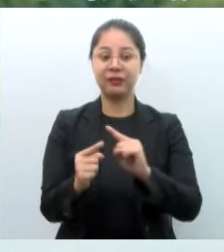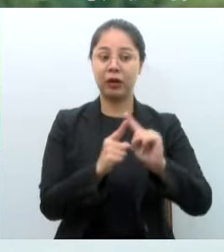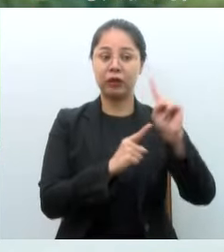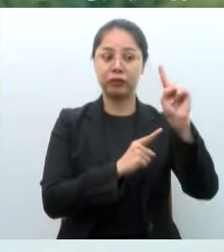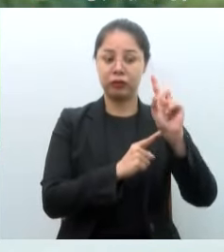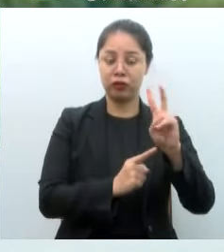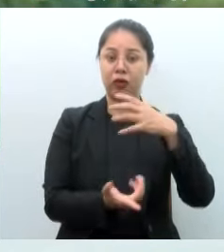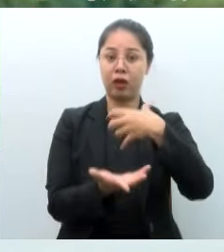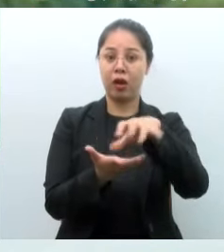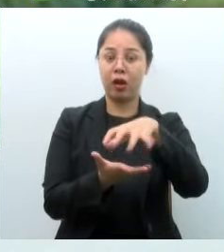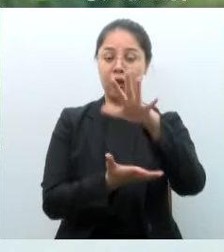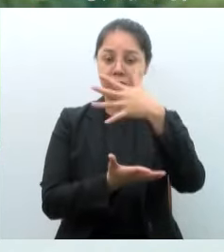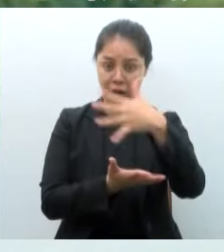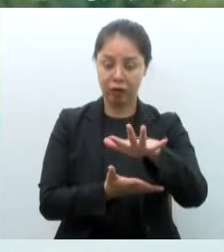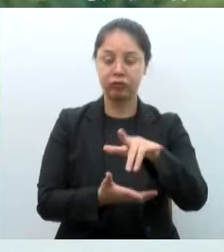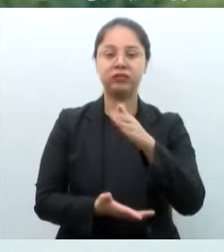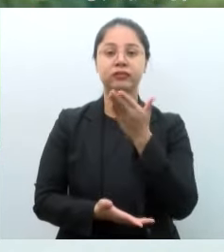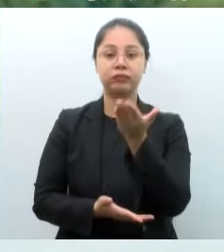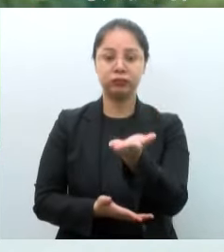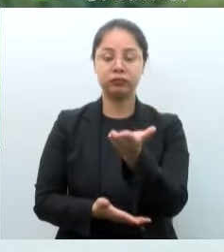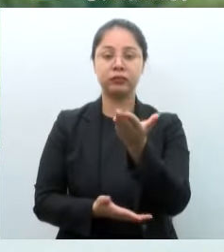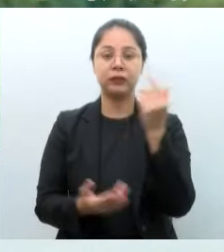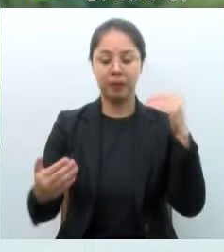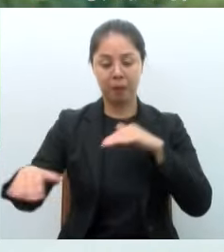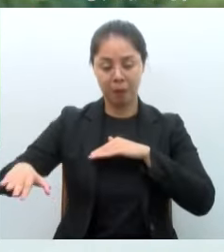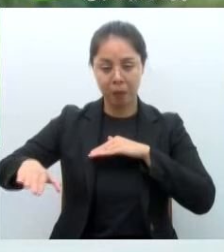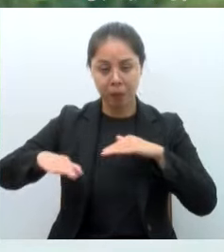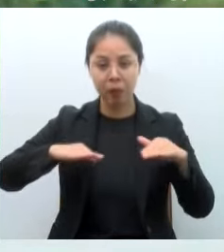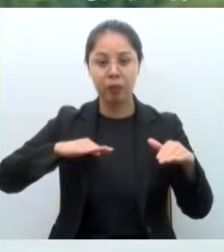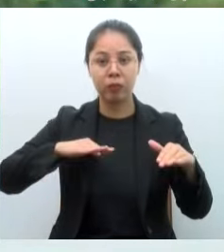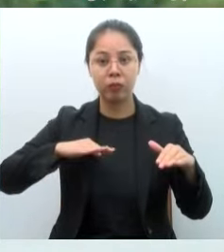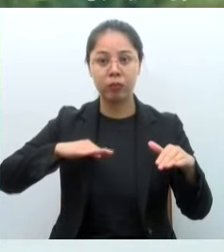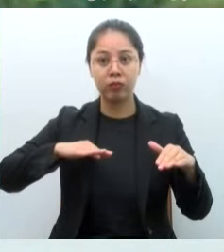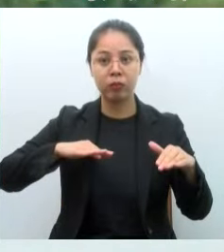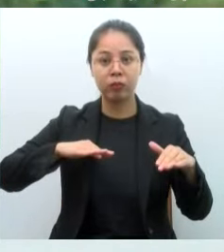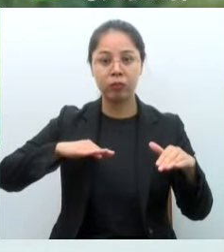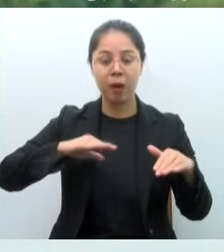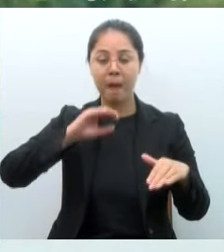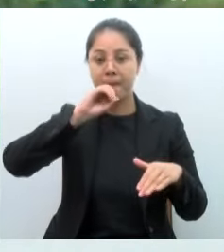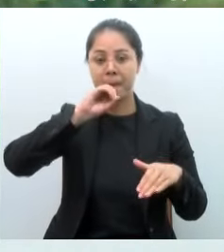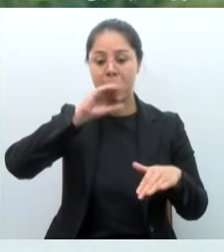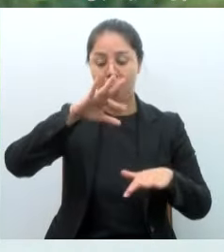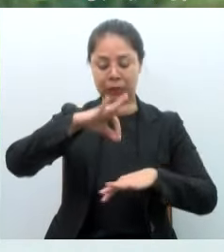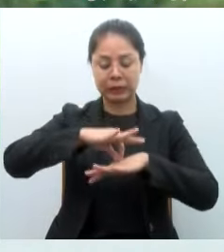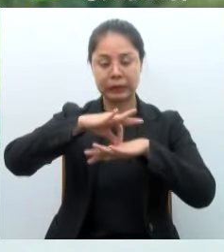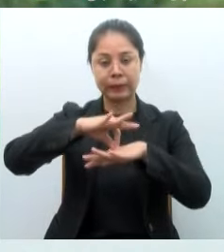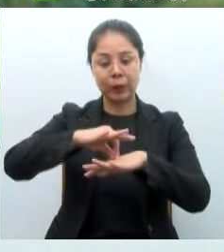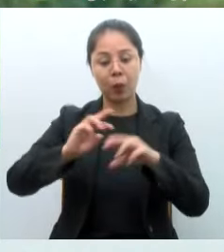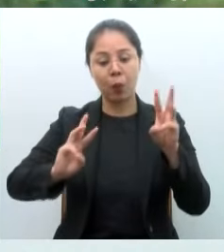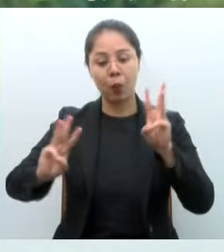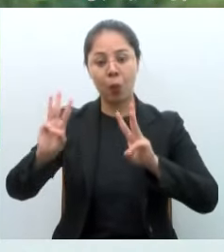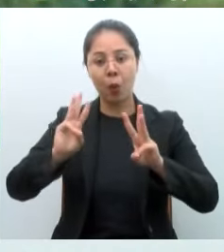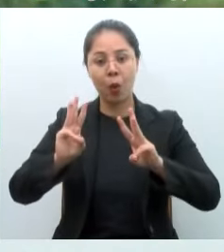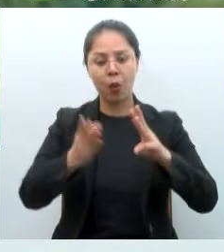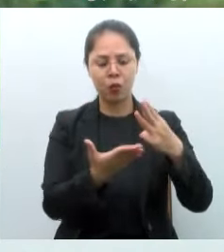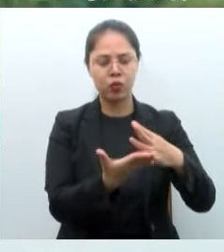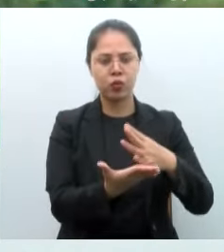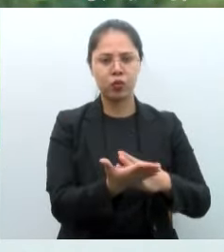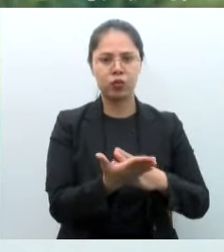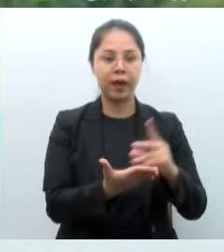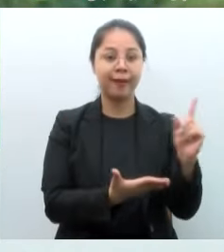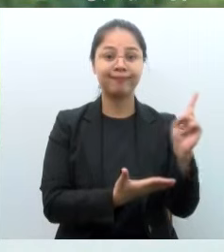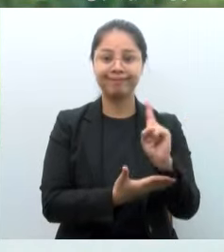2แล้วนะครับก็ให้ท่านเตรียมนะครับแจ้งจำนวนตำแหน่งว่างวิชาเอกนะครับที่แต่ละสำนักงานเขตพื้น